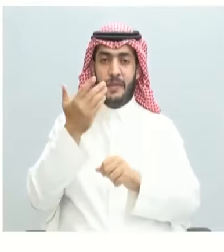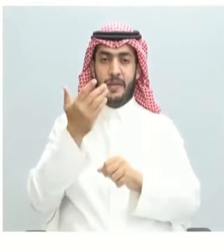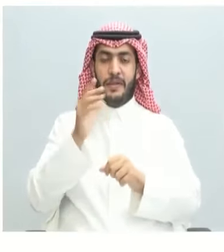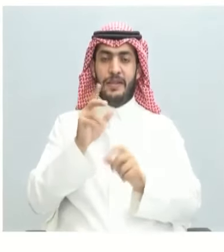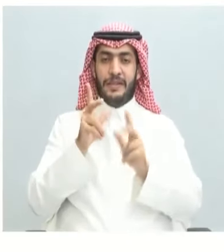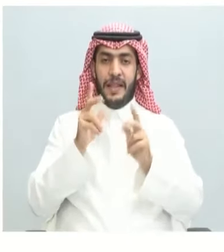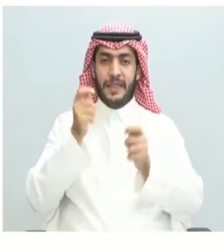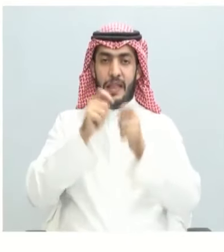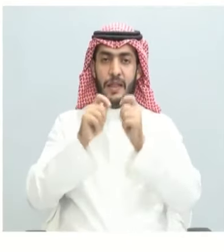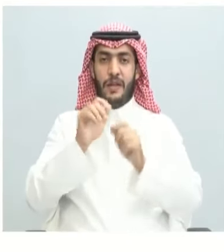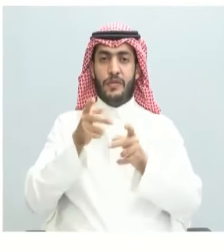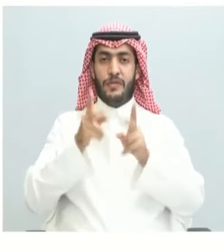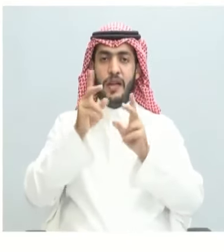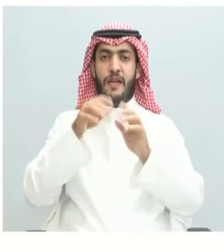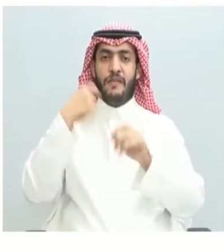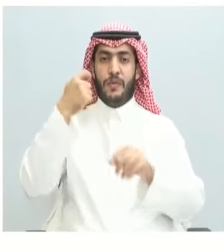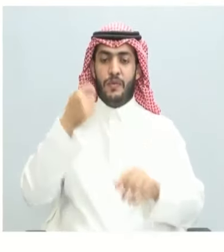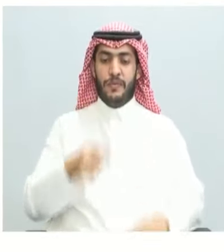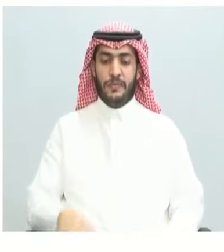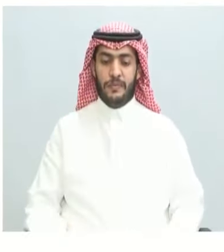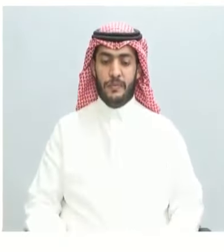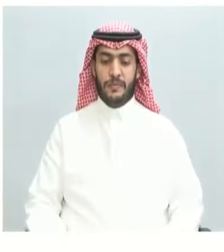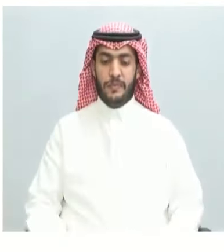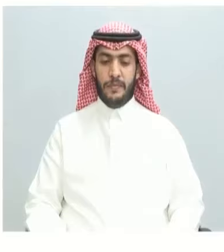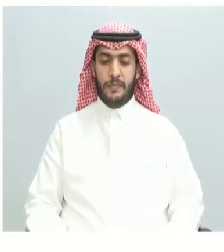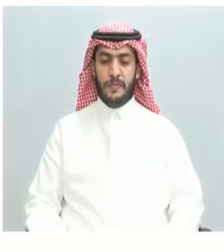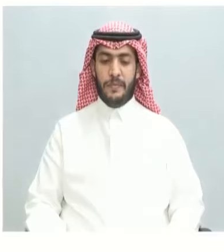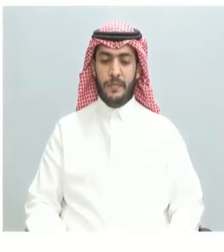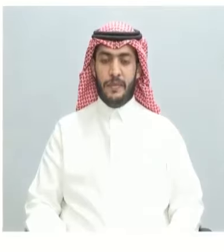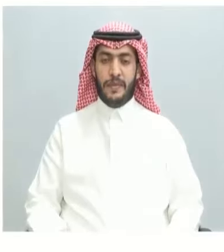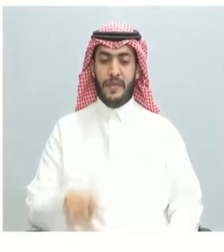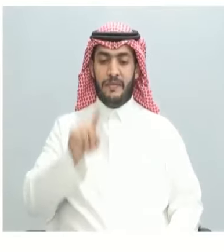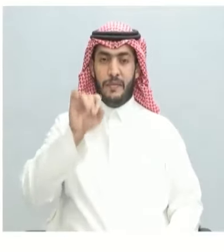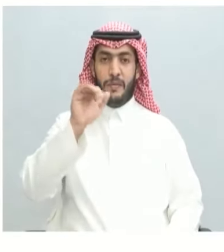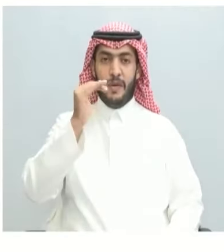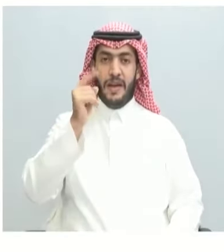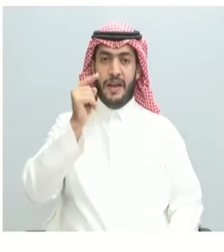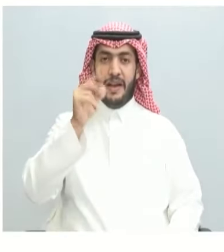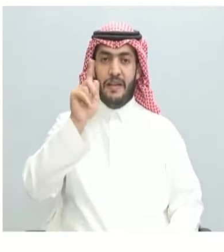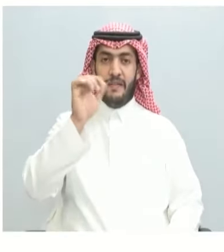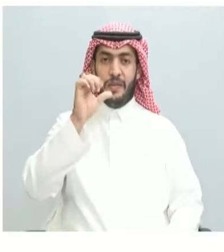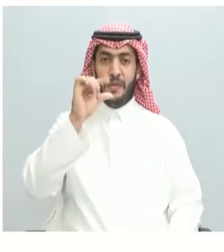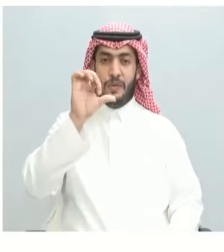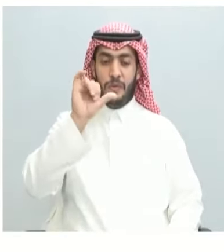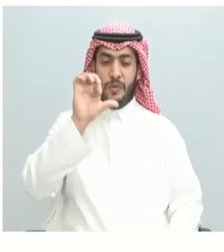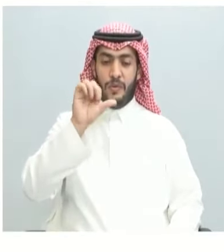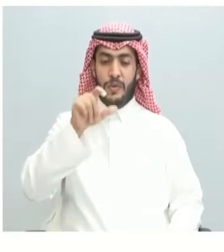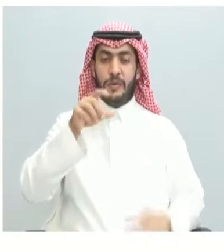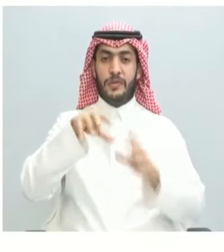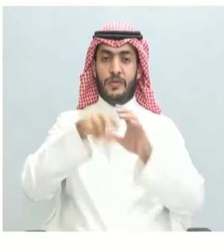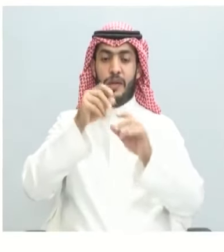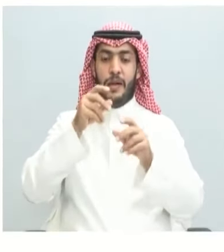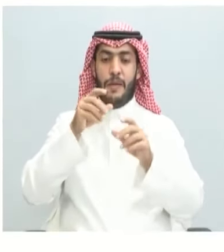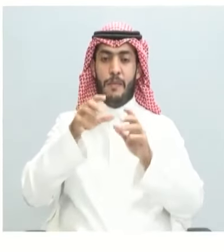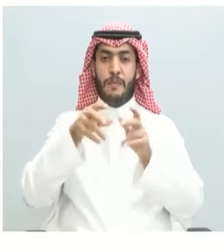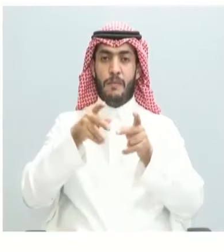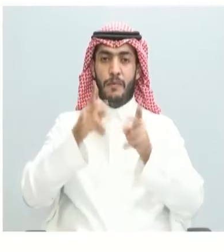بتحرير او انشاء المقطع الفيديو من هنا لاحظوا محرر الفيديو انشاء مشروع فيديو